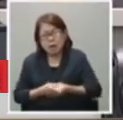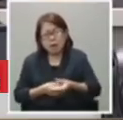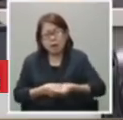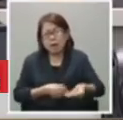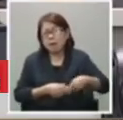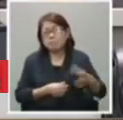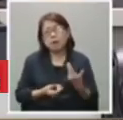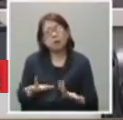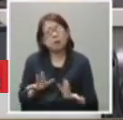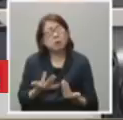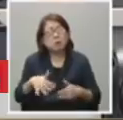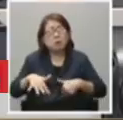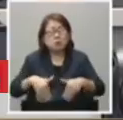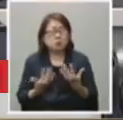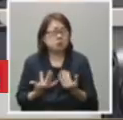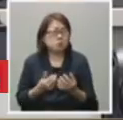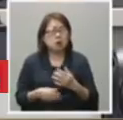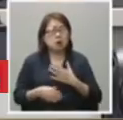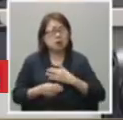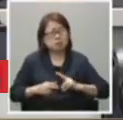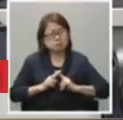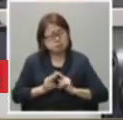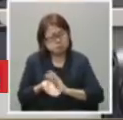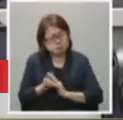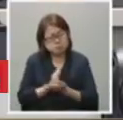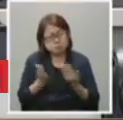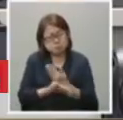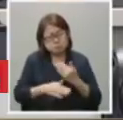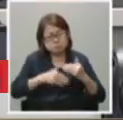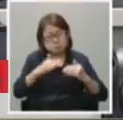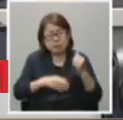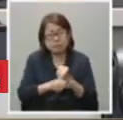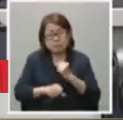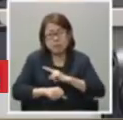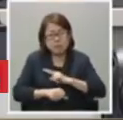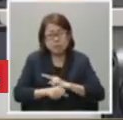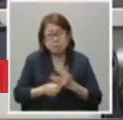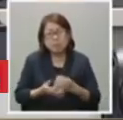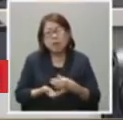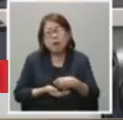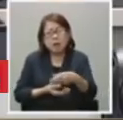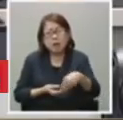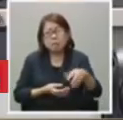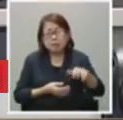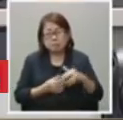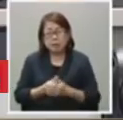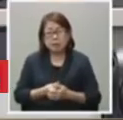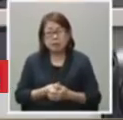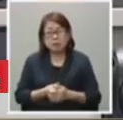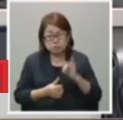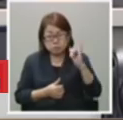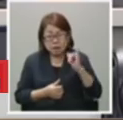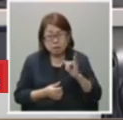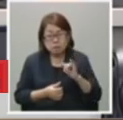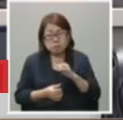งรอไม่มีการพัฒนาเหมือนเป็นการให้แบบศูนย์เปล่าถ้าไม่ใช่เถียงผมมานะครับท่านนาย